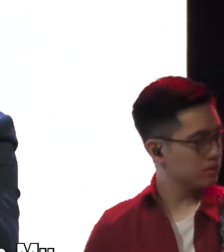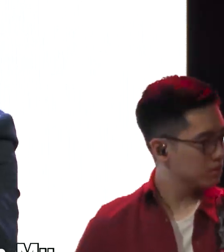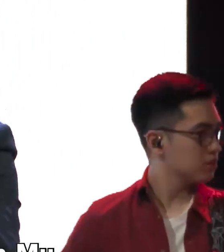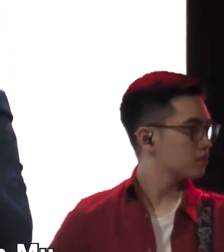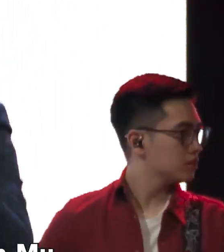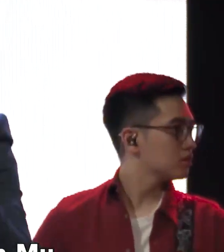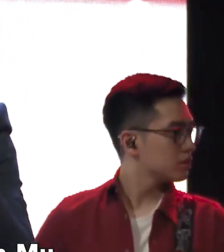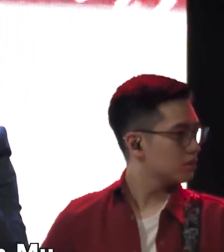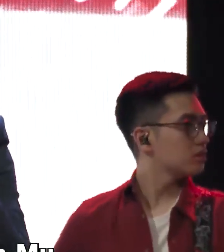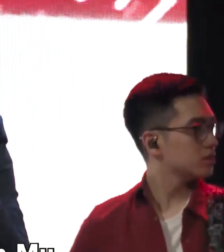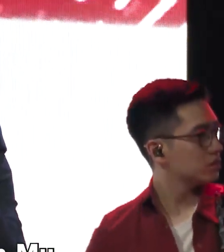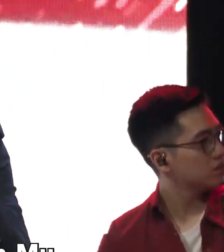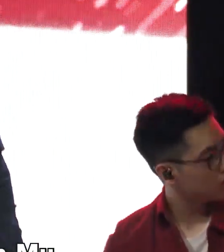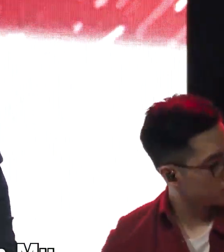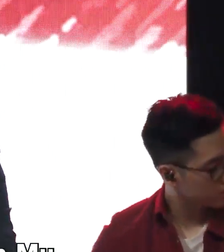Nyatakanlah